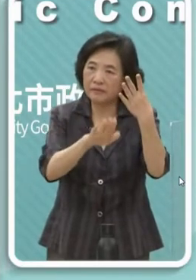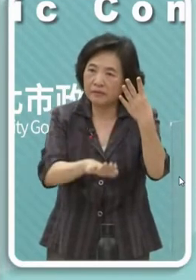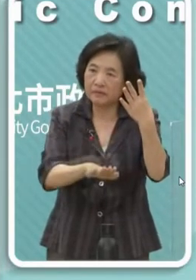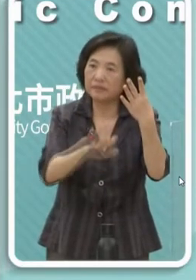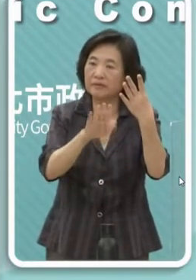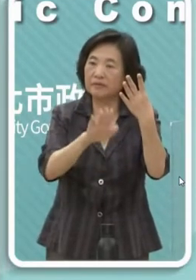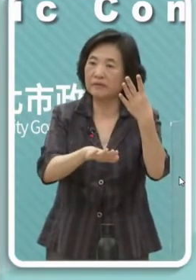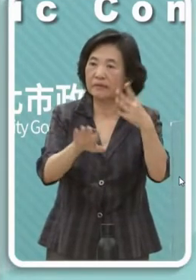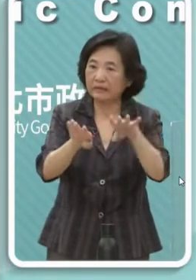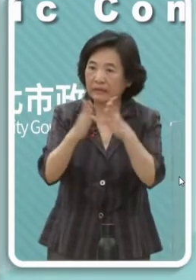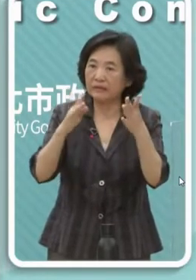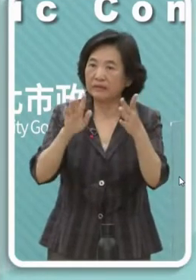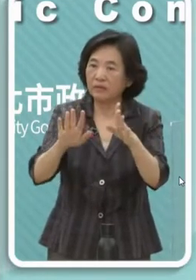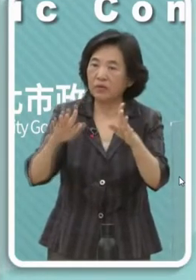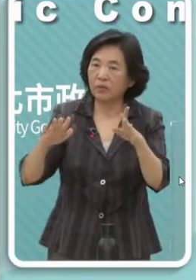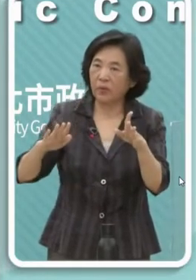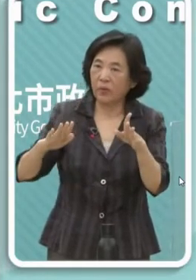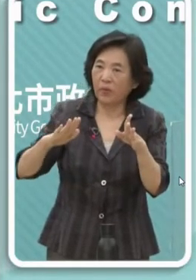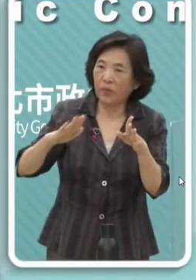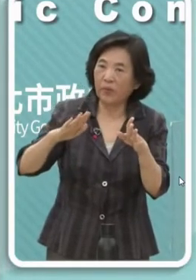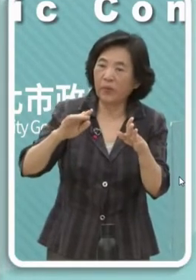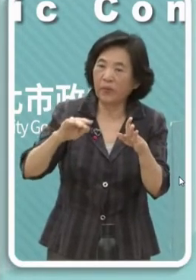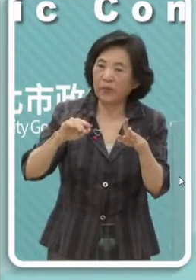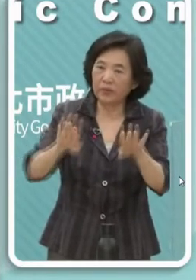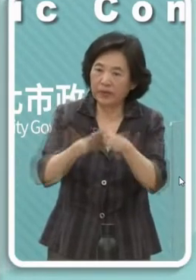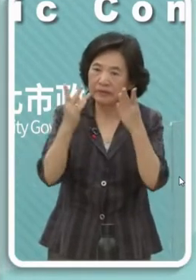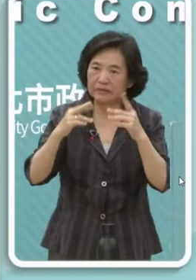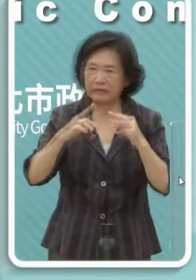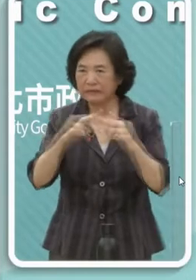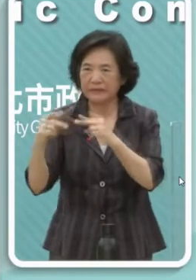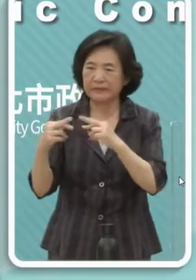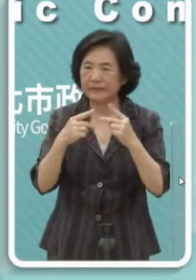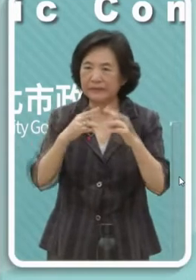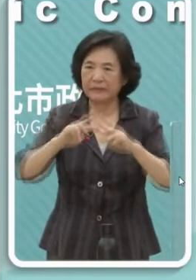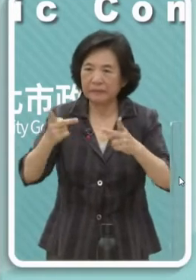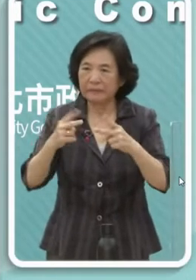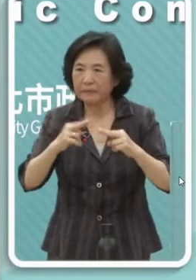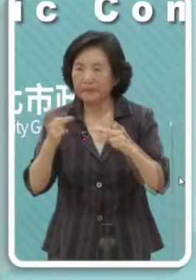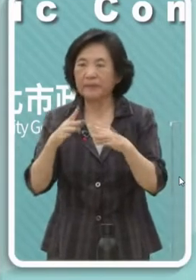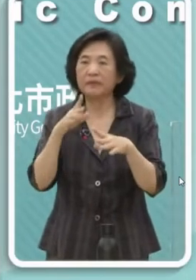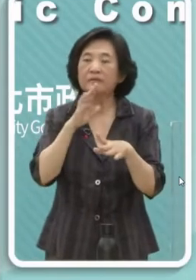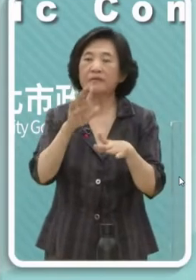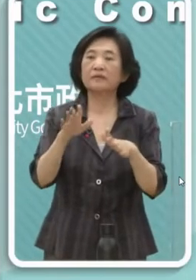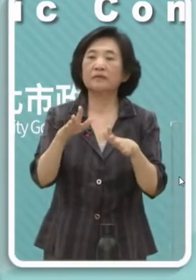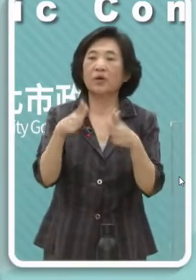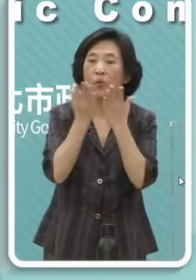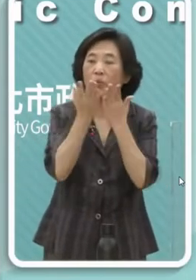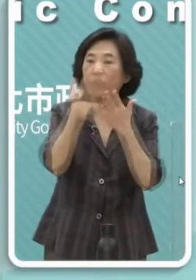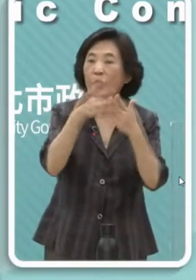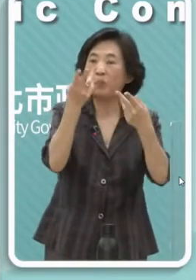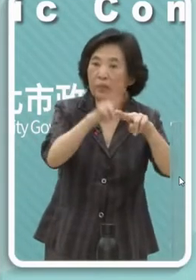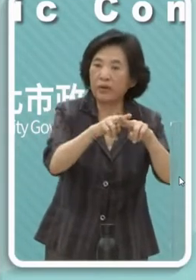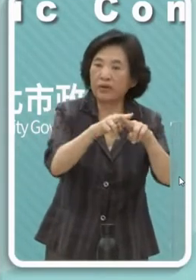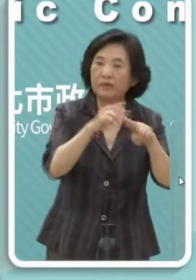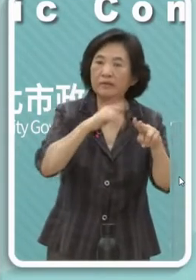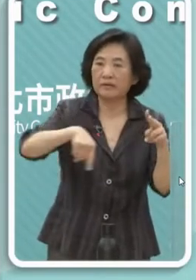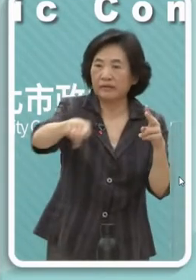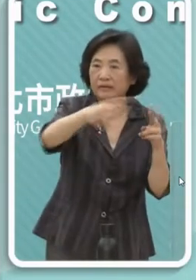4月底，然后就开始踩刹车了，哦啊，所以事实上是这样的哦，停课对整个在学童间